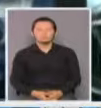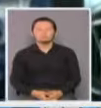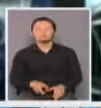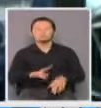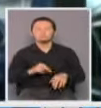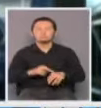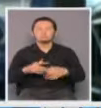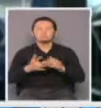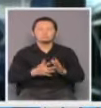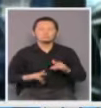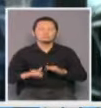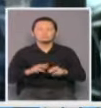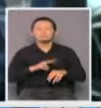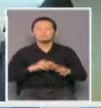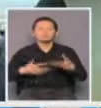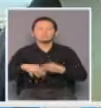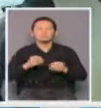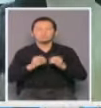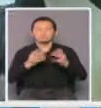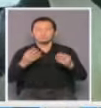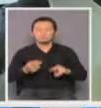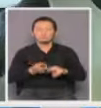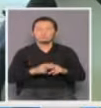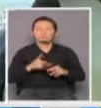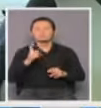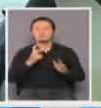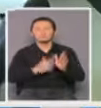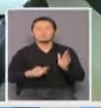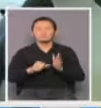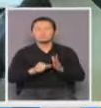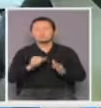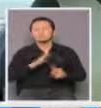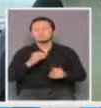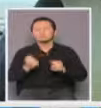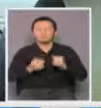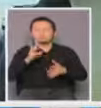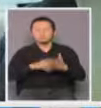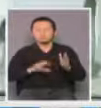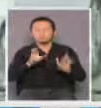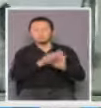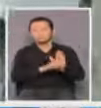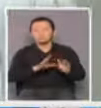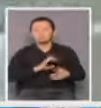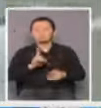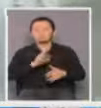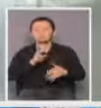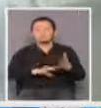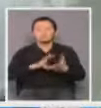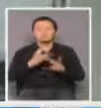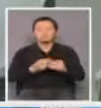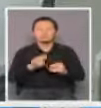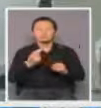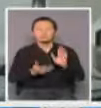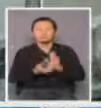Сотрудники городской административной полиции за 10 дней доставили 186 машин на штрафстоянку при помощи автотранспорта «Ураган»